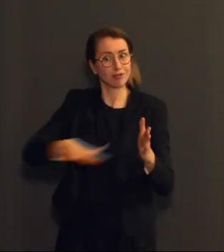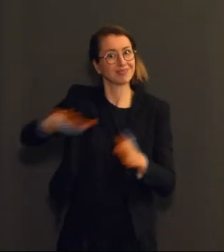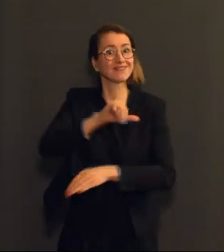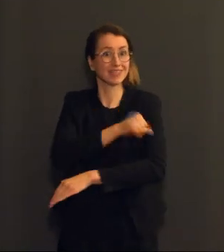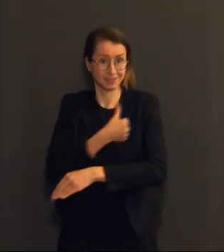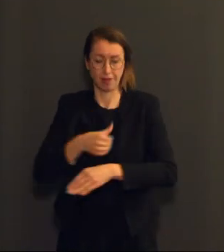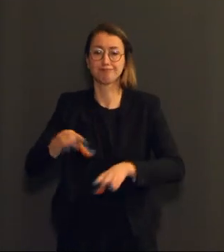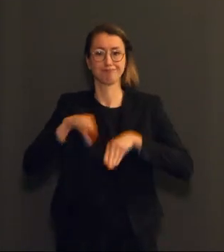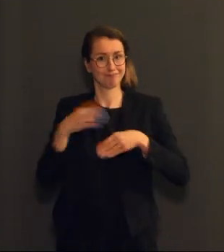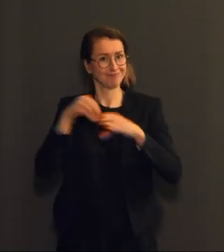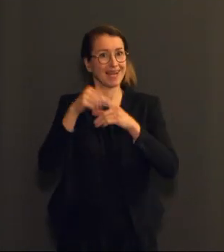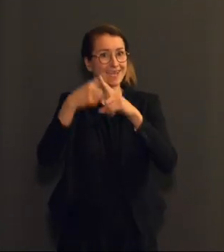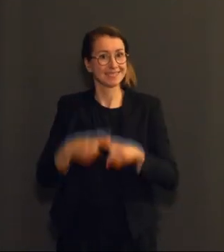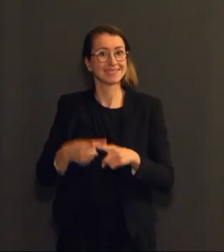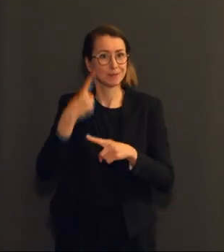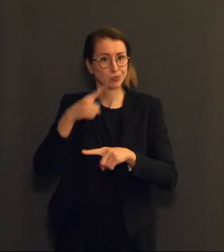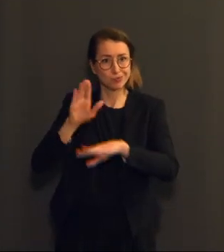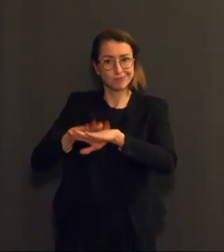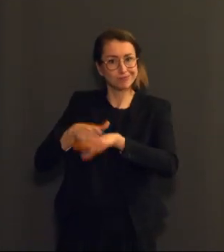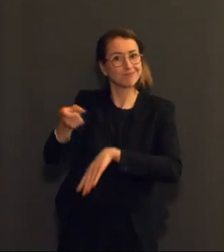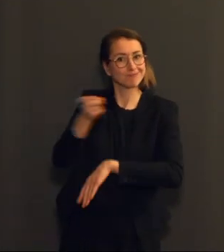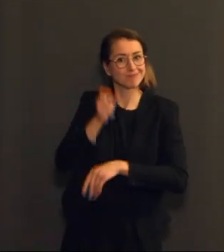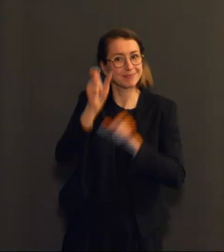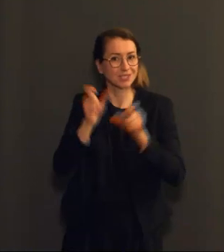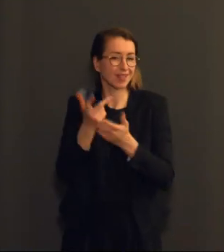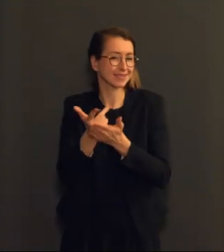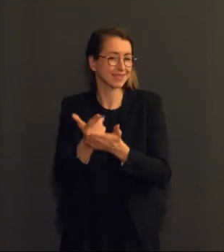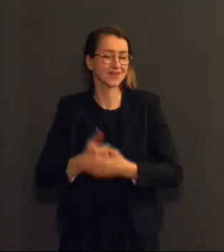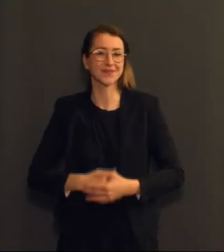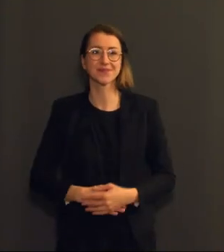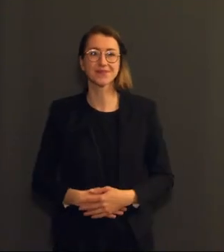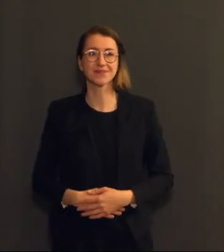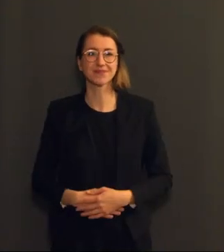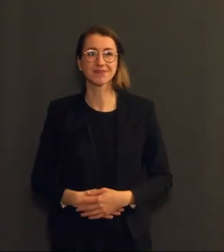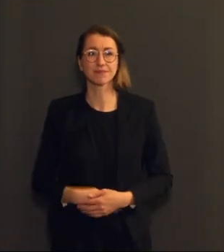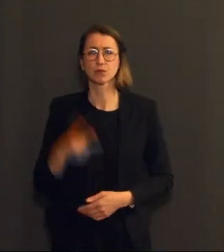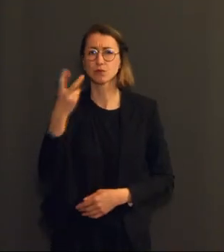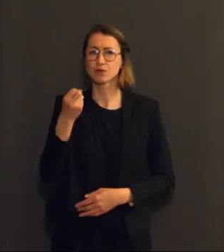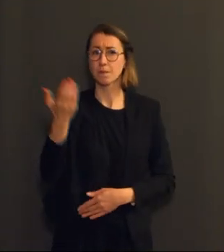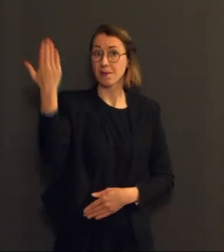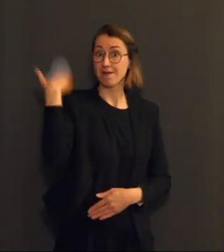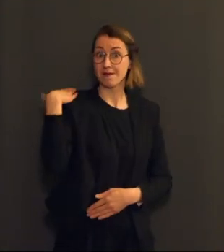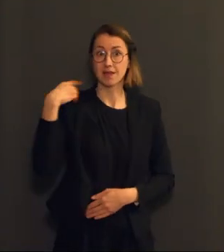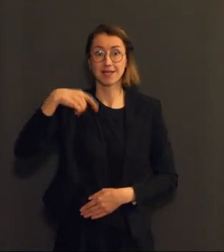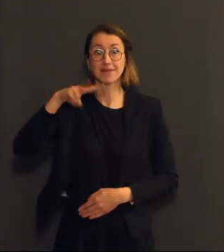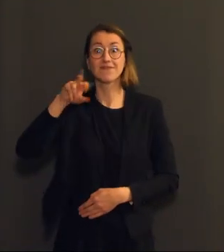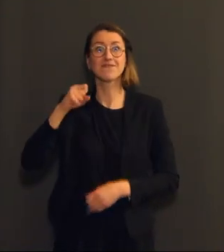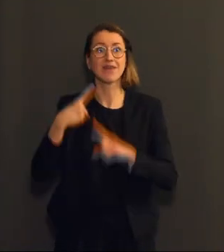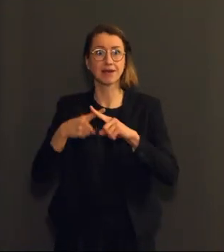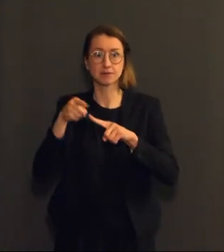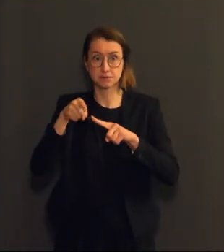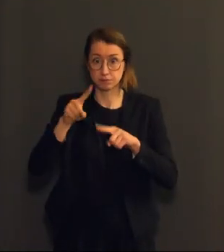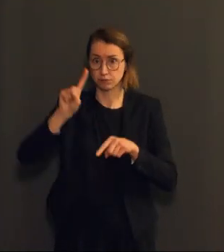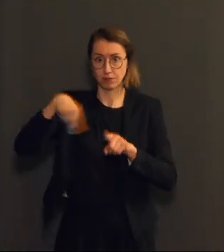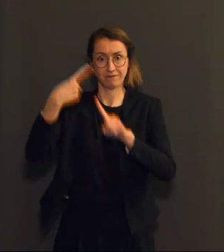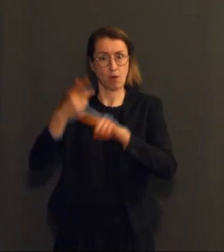Depuis le lancement de Cuvax il y a 2 semaines, plus de 16 000 personnes ont déjà pu bénéficier